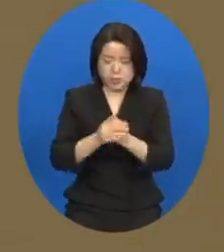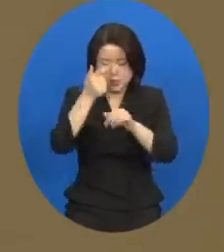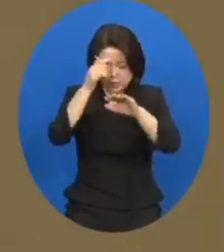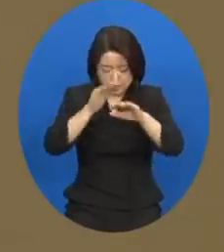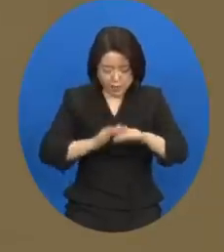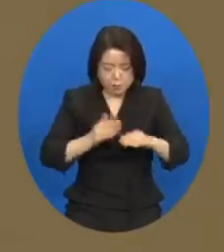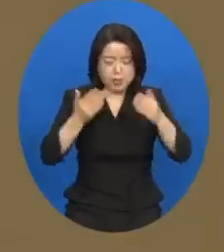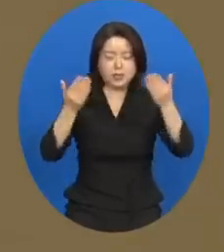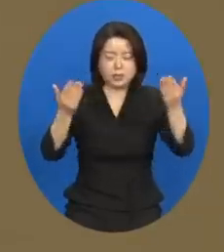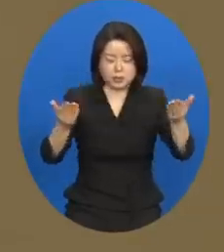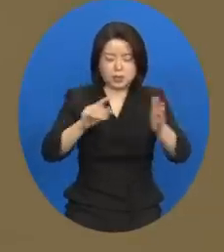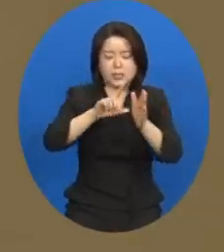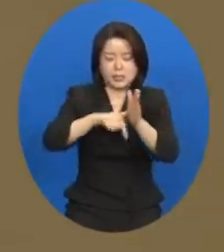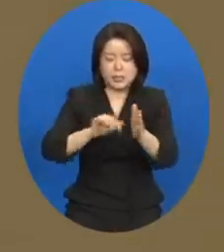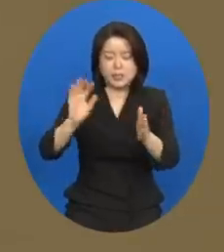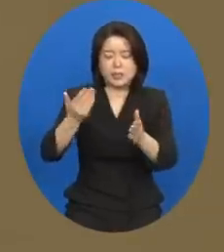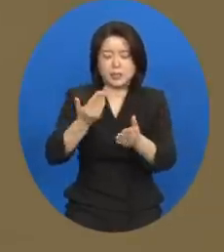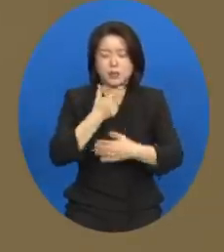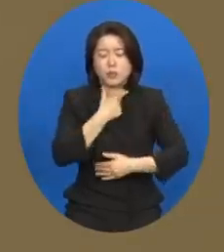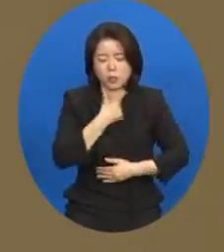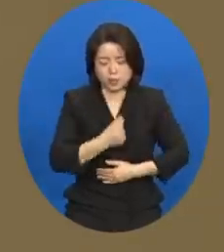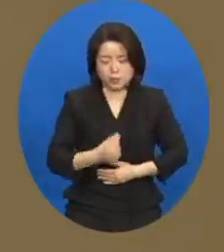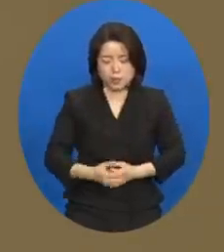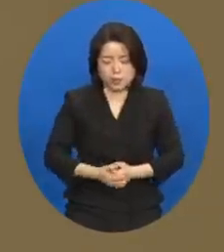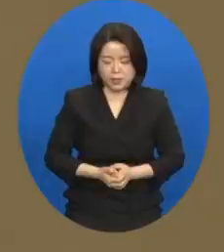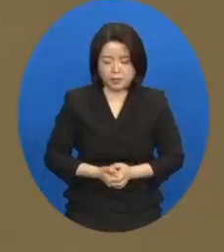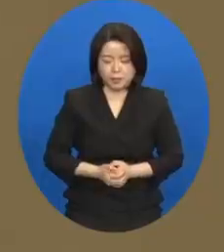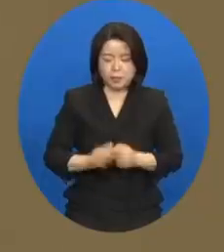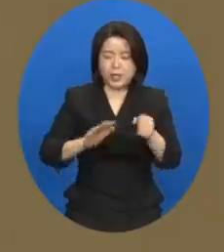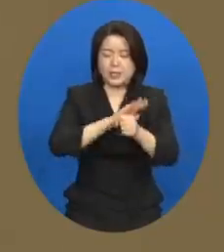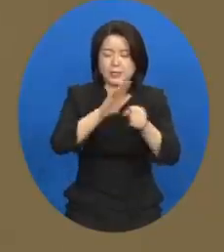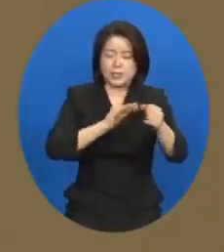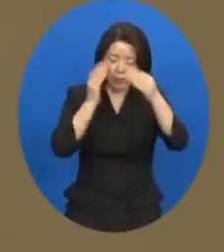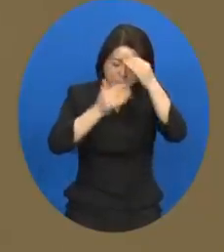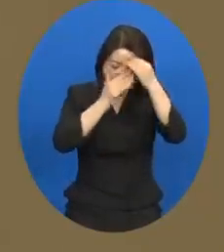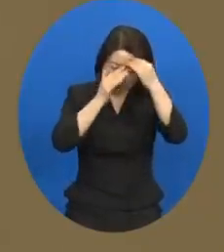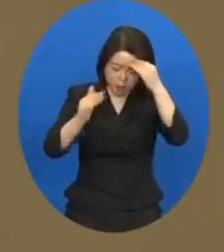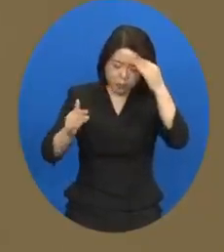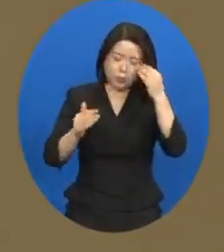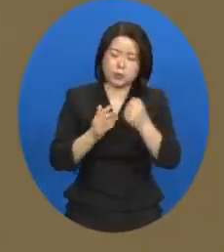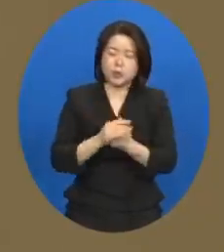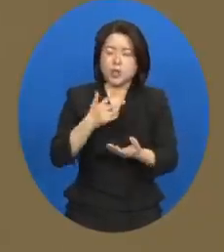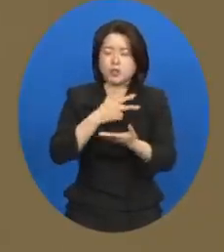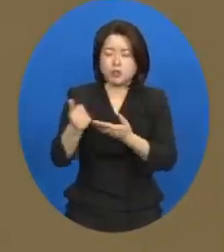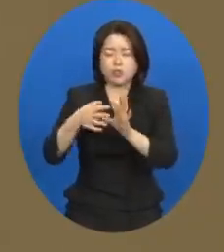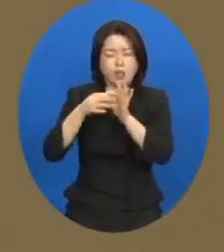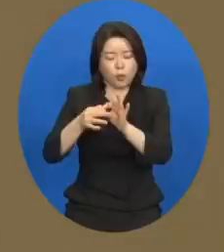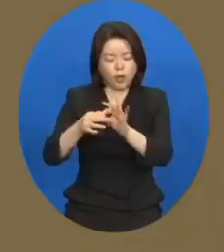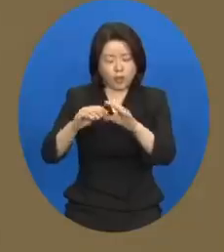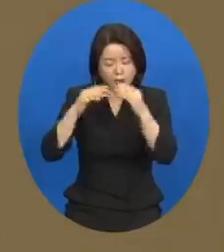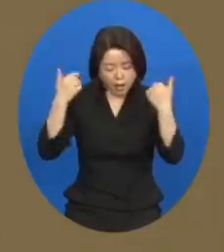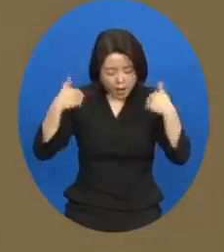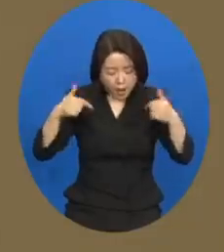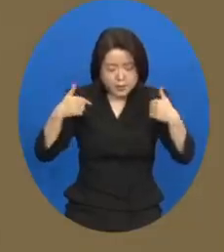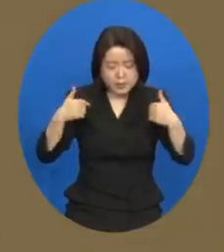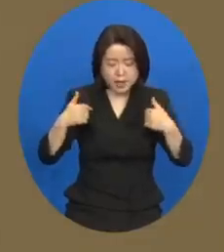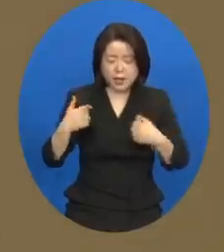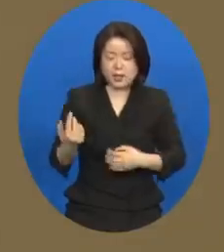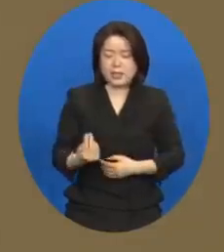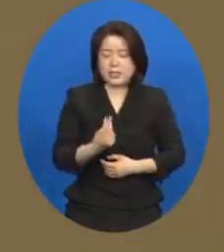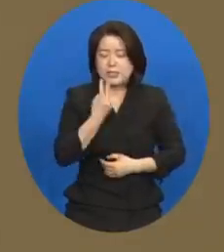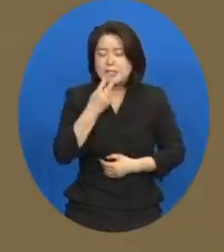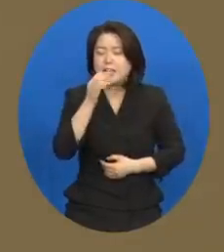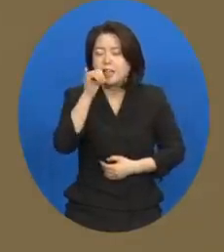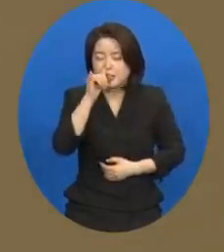예배하는 시간 되기를 원합니다. 사랑하는 성도들의 주님과의 관계가 언제나 살아있는